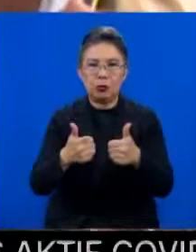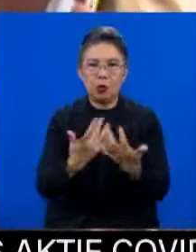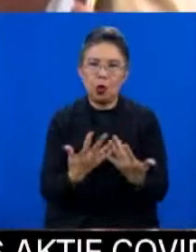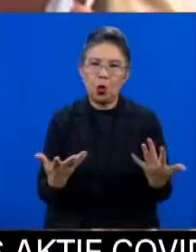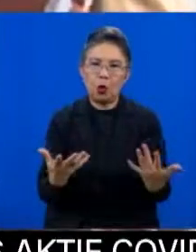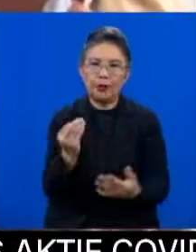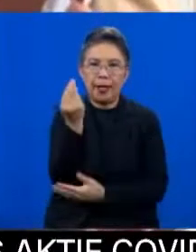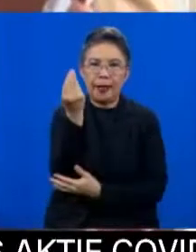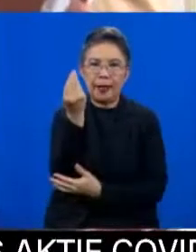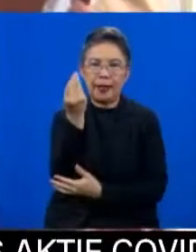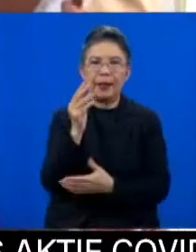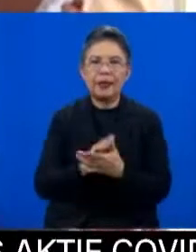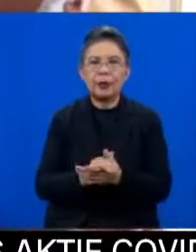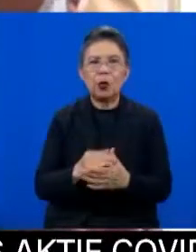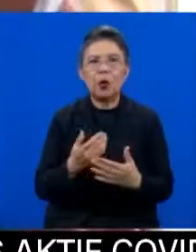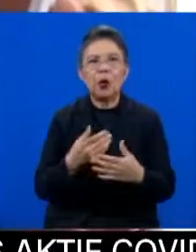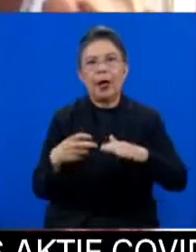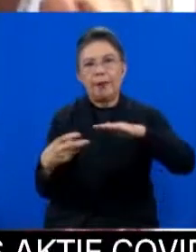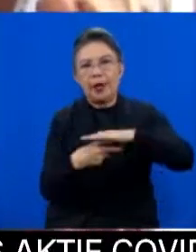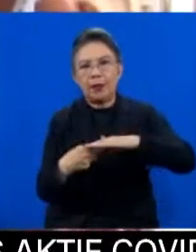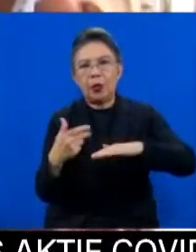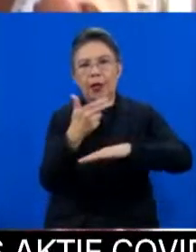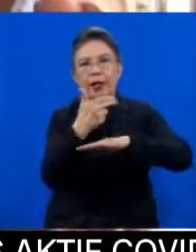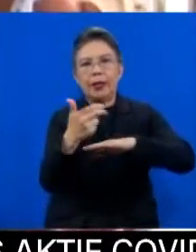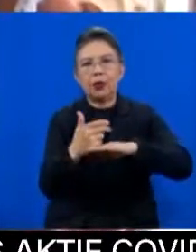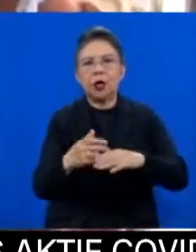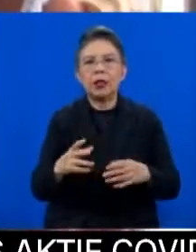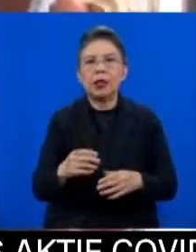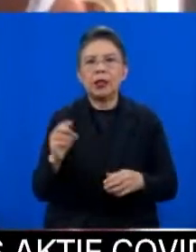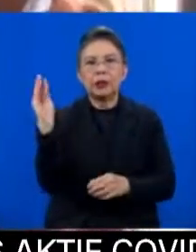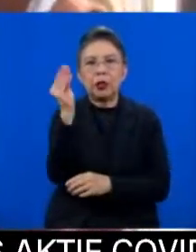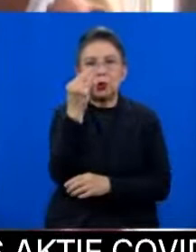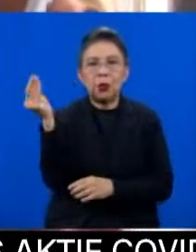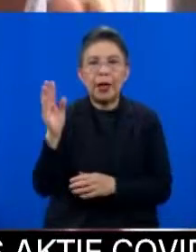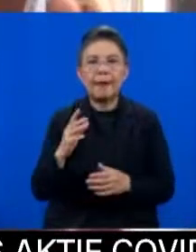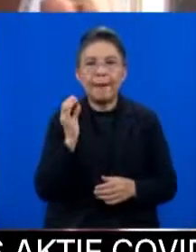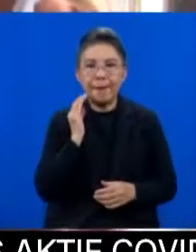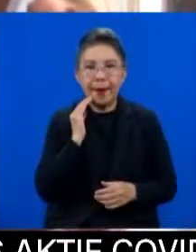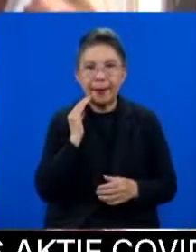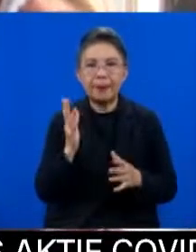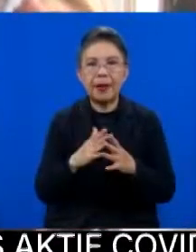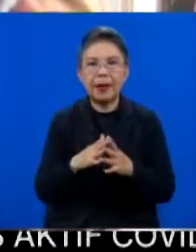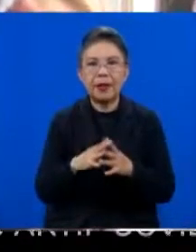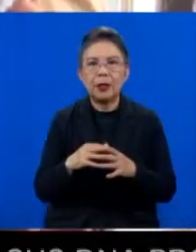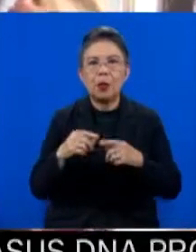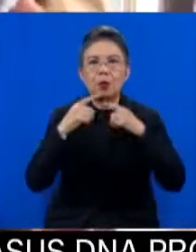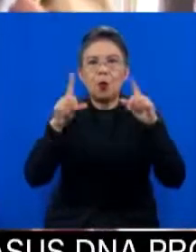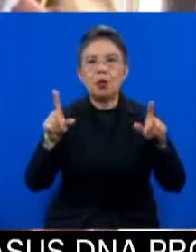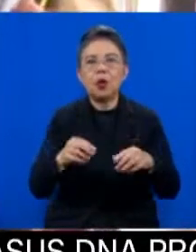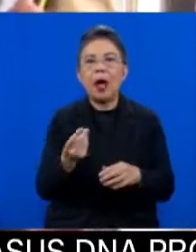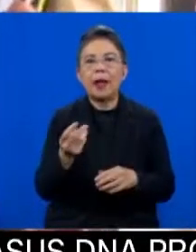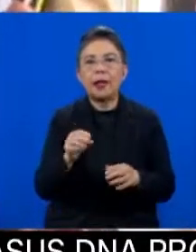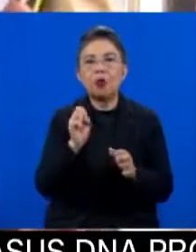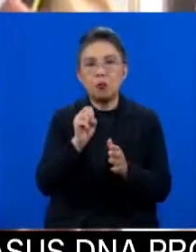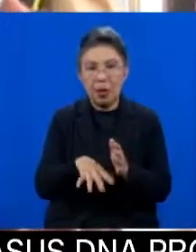Jakarta, terutama kan kalau MRT, LRT itu kan transportasi yang paling mudah digunakan. Dan tidak promo pun harganya sudah murah,